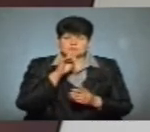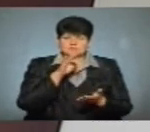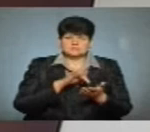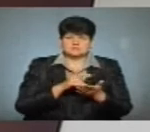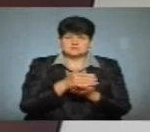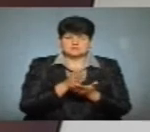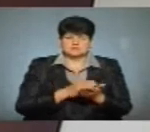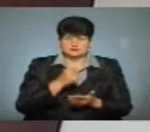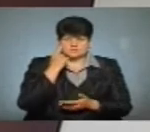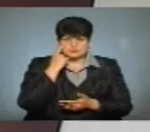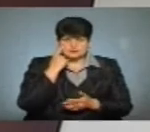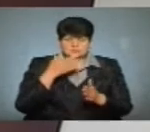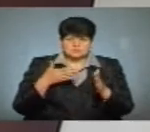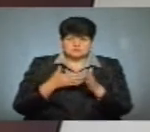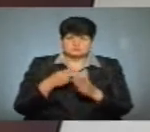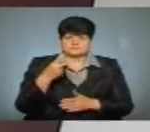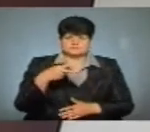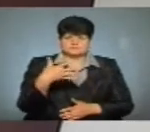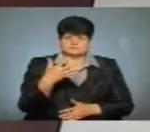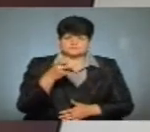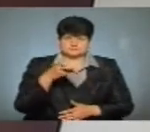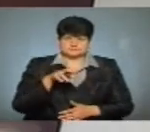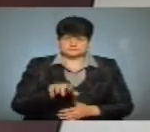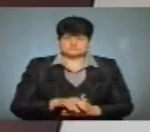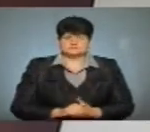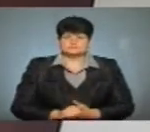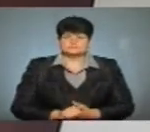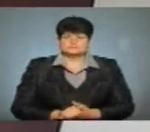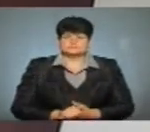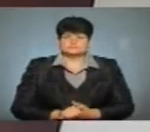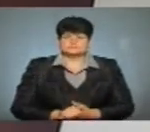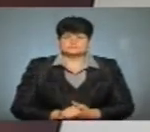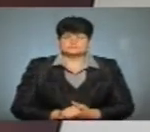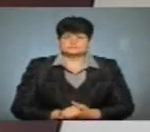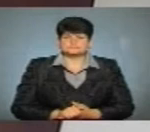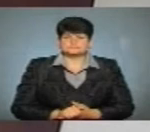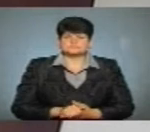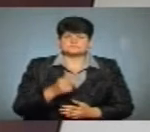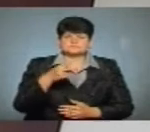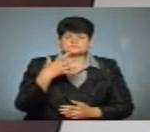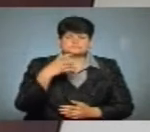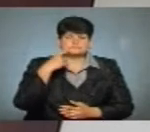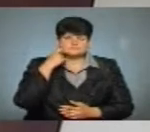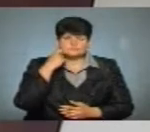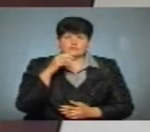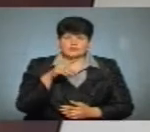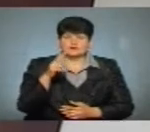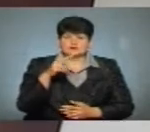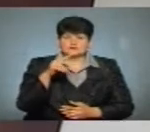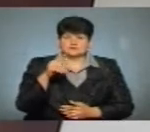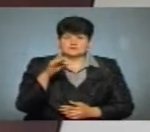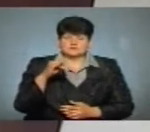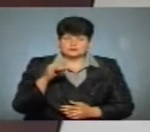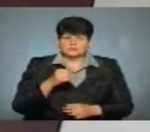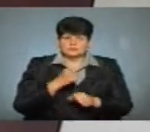оцінювання якості освіти до 25 липня. 25-річна Марія Здорове, щоб